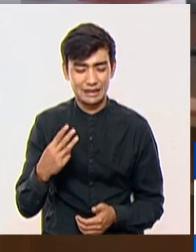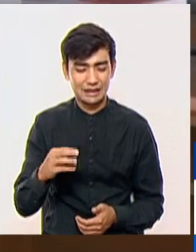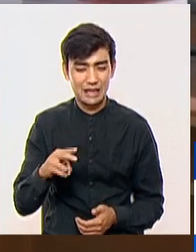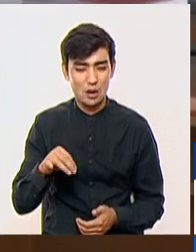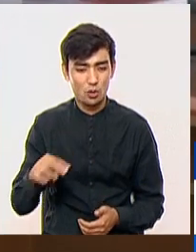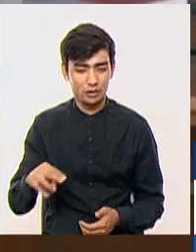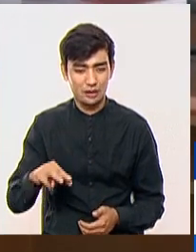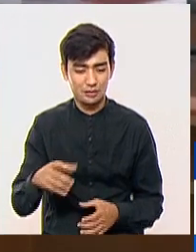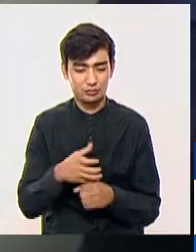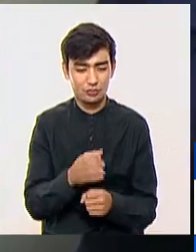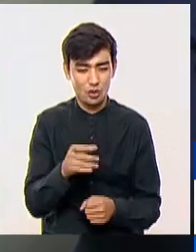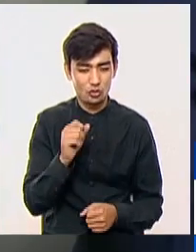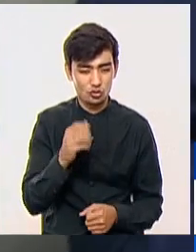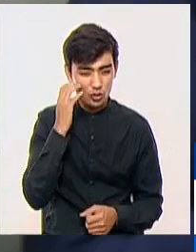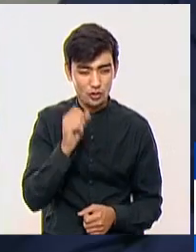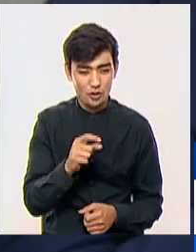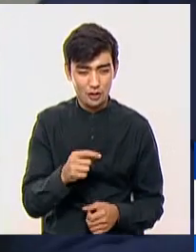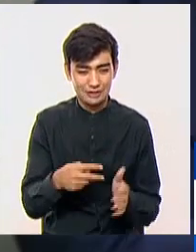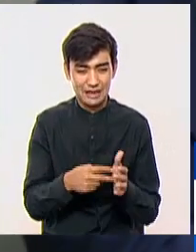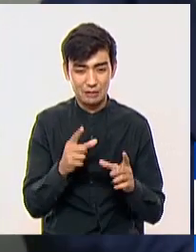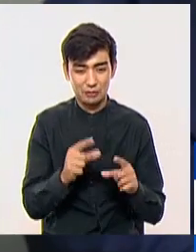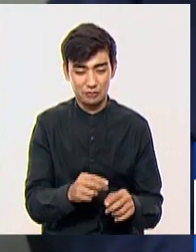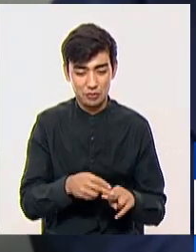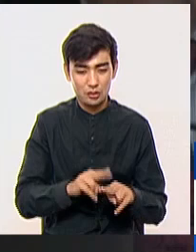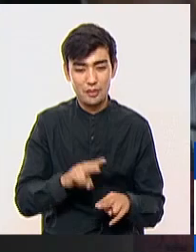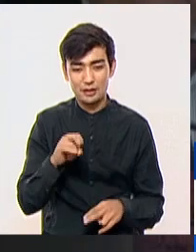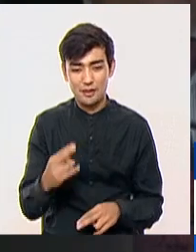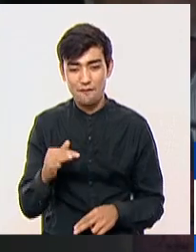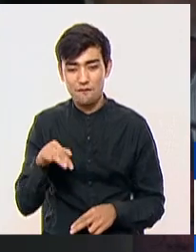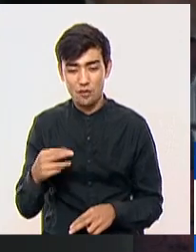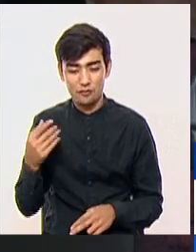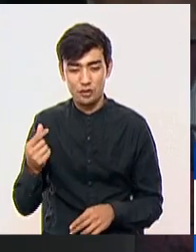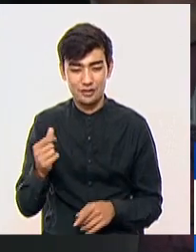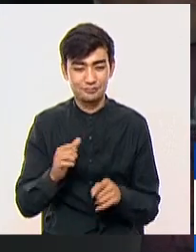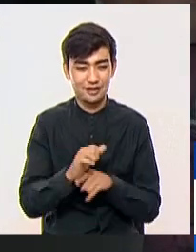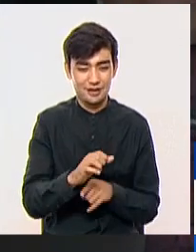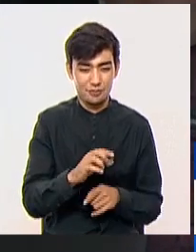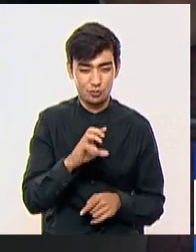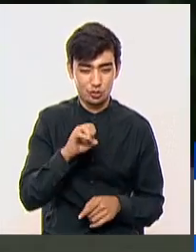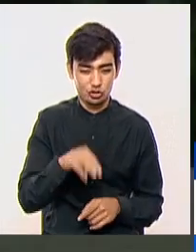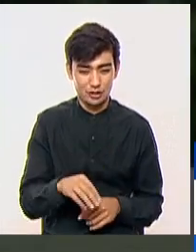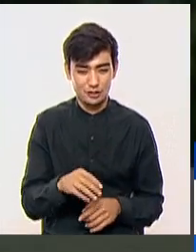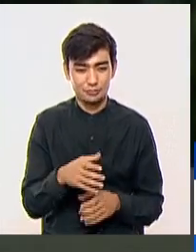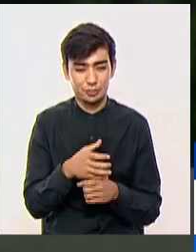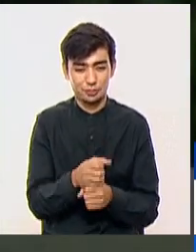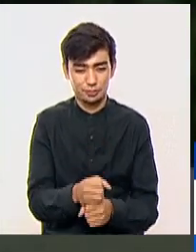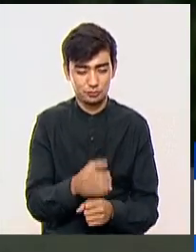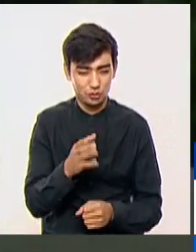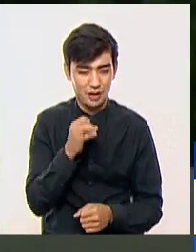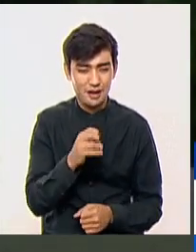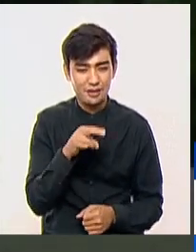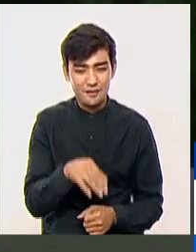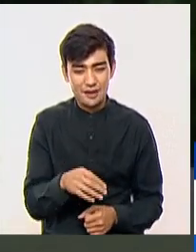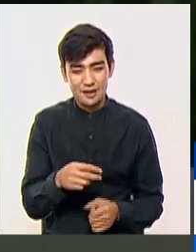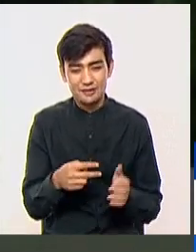Яғни қара алтыннан түсетін түсім азайғандықтан ұлттық қордан бюджетке бөлінетін трансфертте кеміп отырады. Үкіметтік мұнайдың